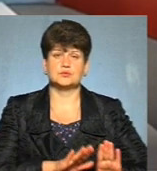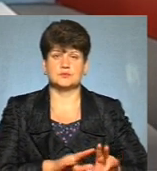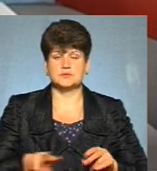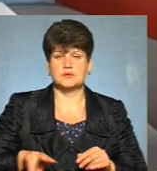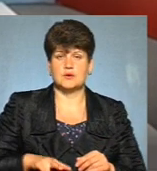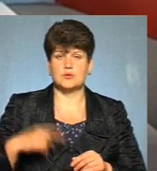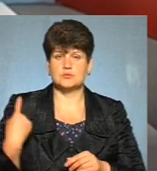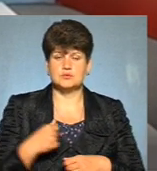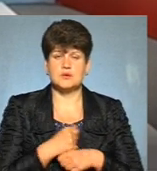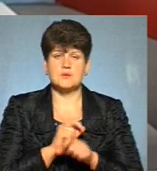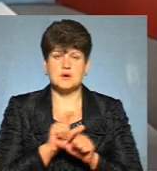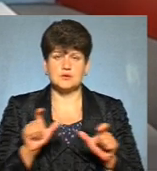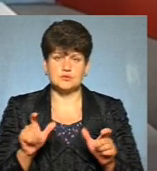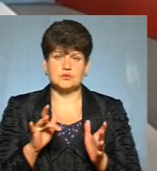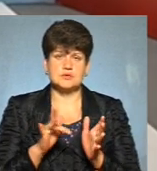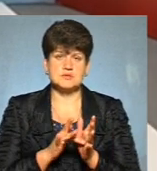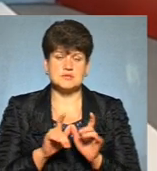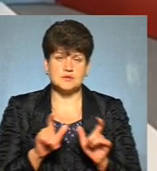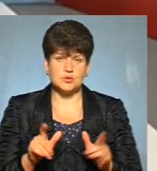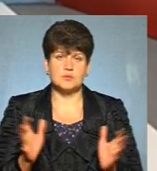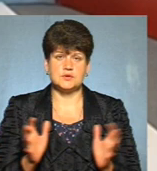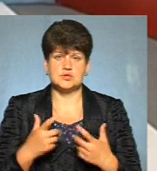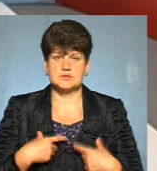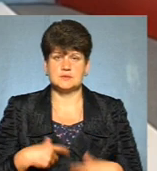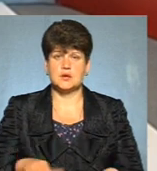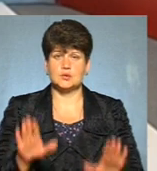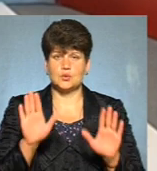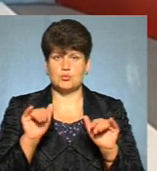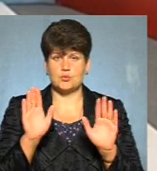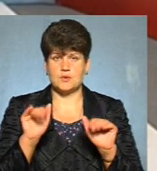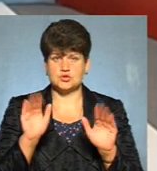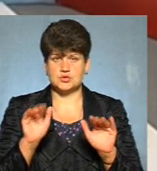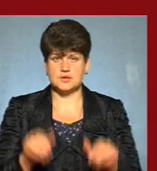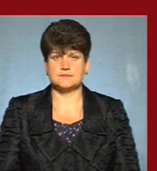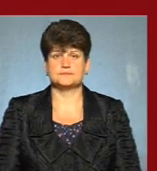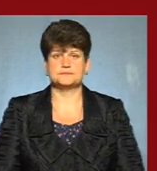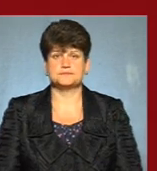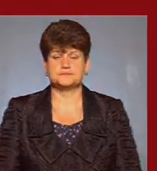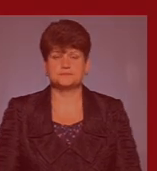обласного лабораторного центру. Бережіть себе. До побачення. До побачення.